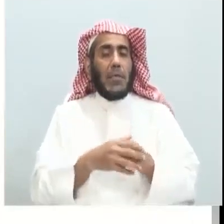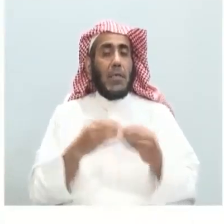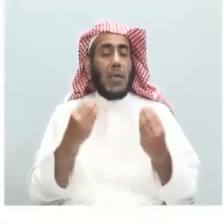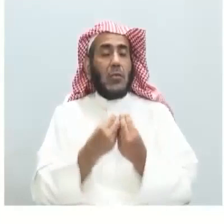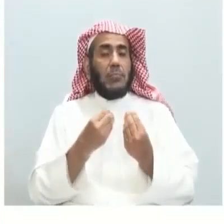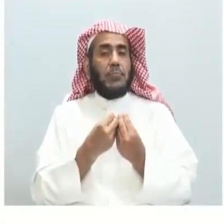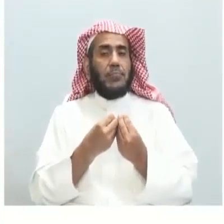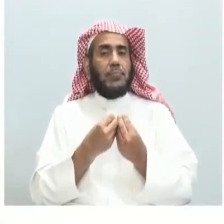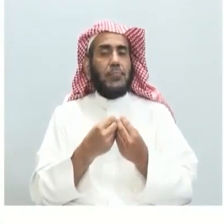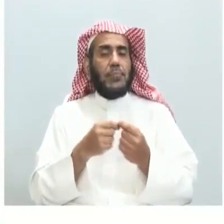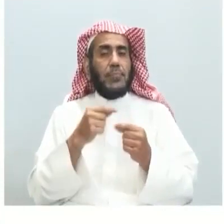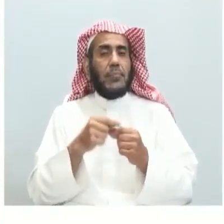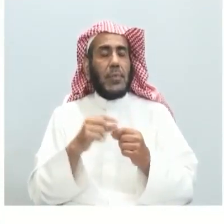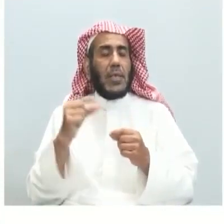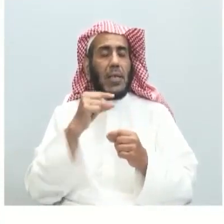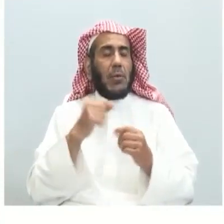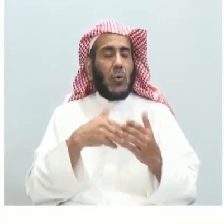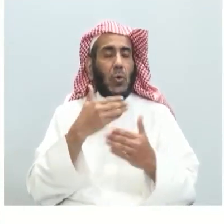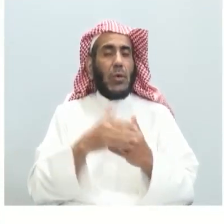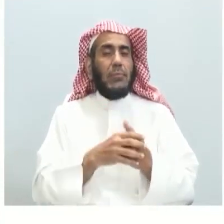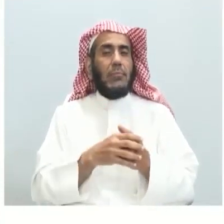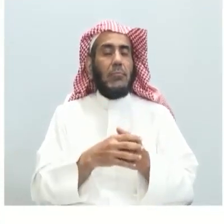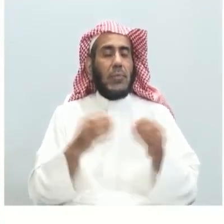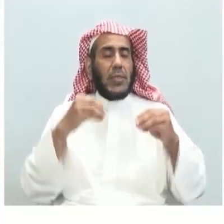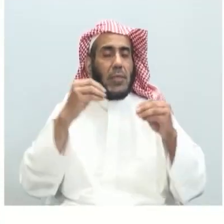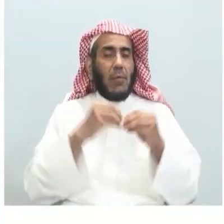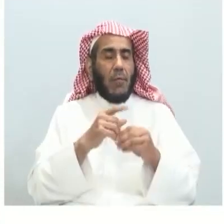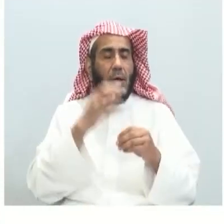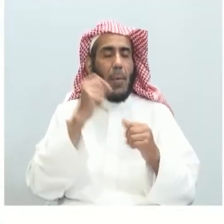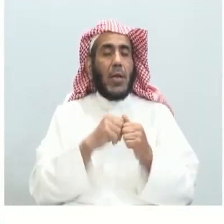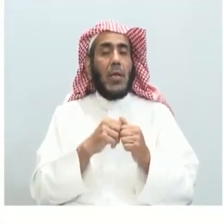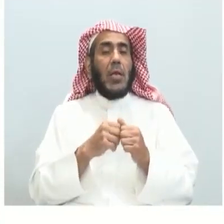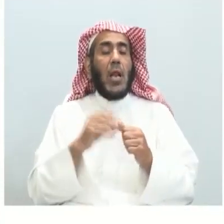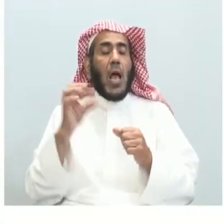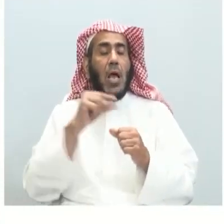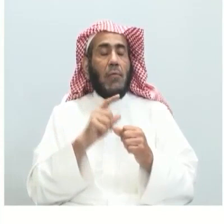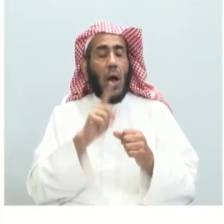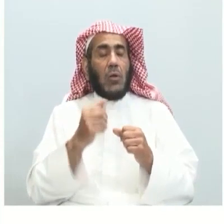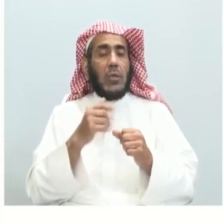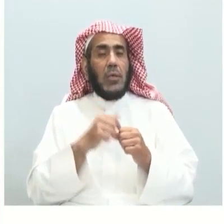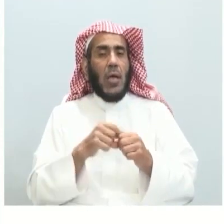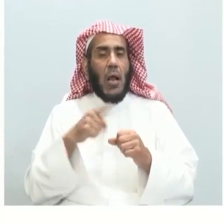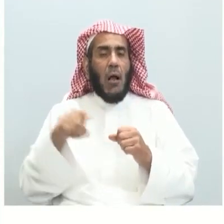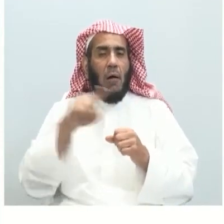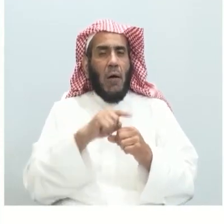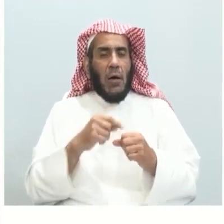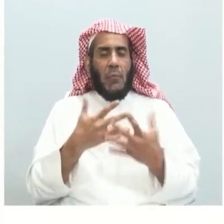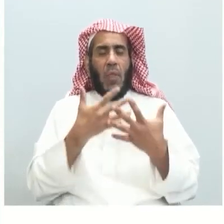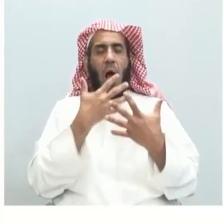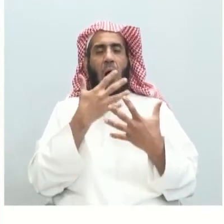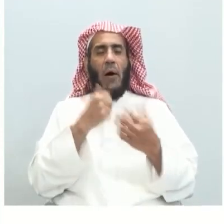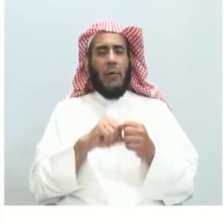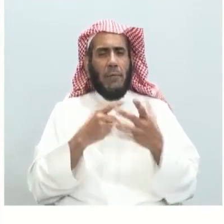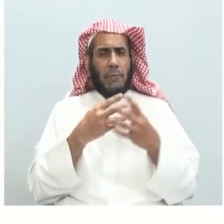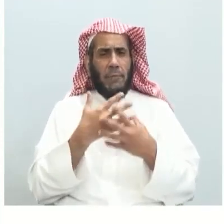واياكم الى كلمات اخرى ايضا نزداد بها فهما للايات في قوله تعالى لكم فيها دفع ما